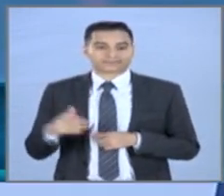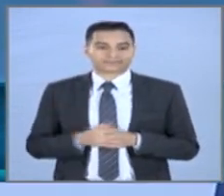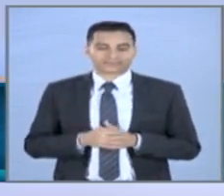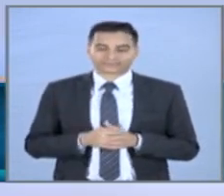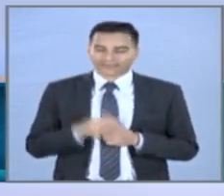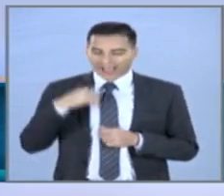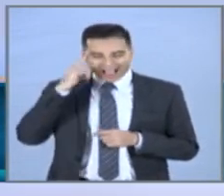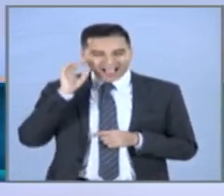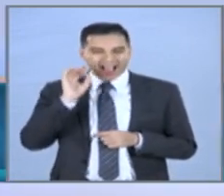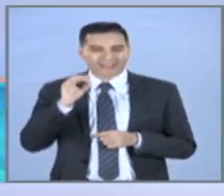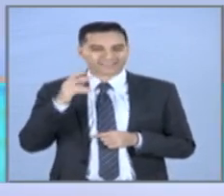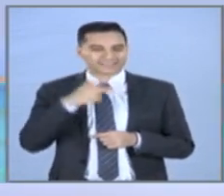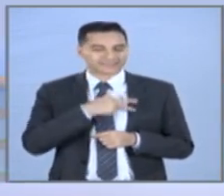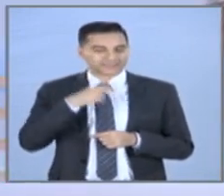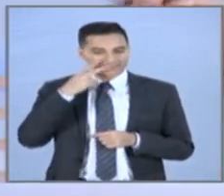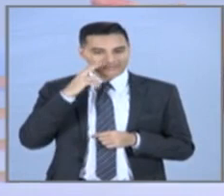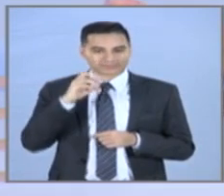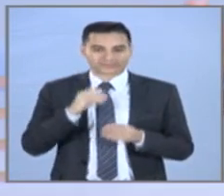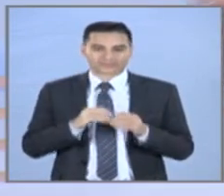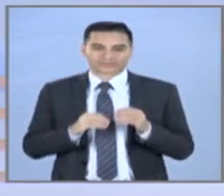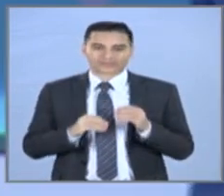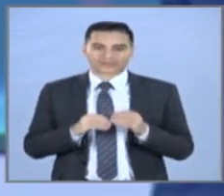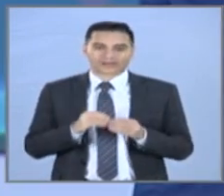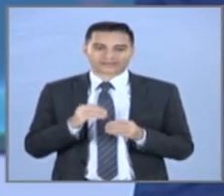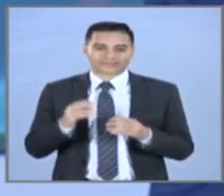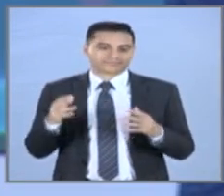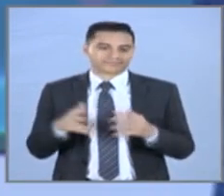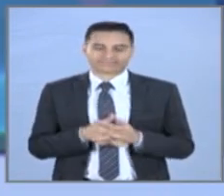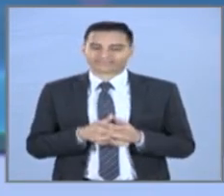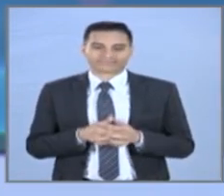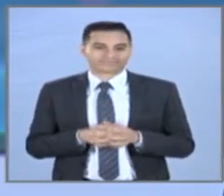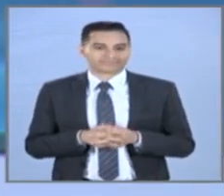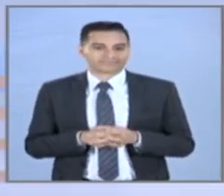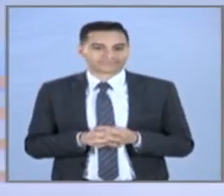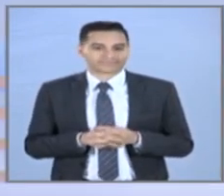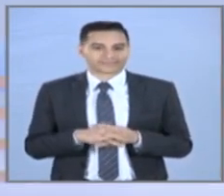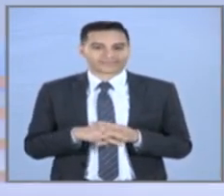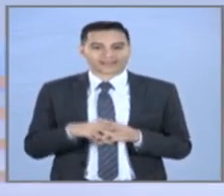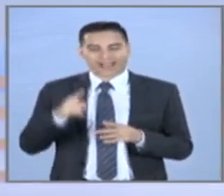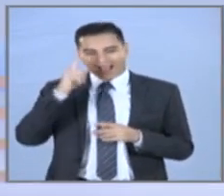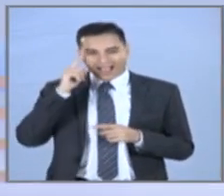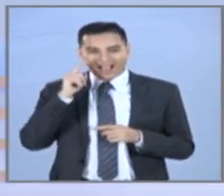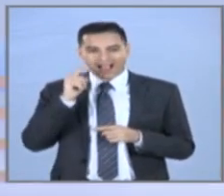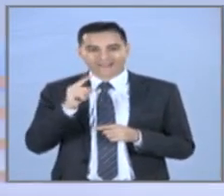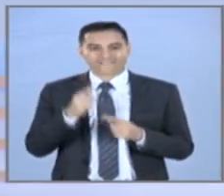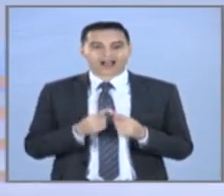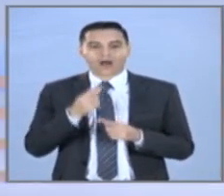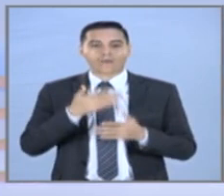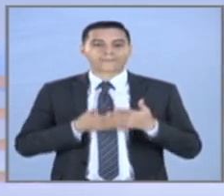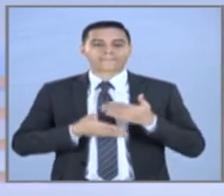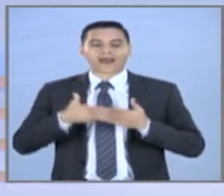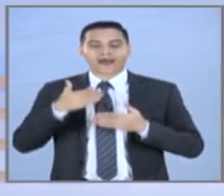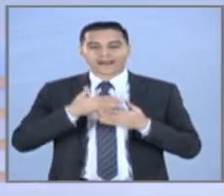الاول. هارد لك. هو عارف حديد ونسي زها. ده اول بناء